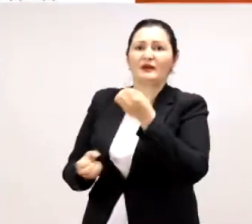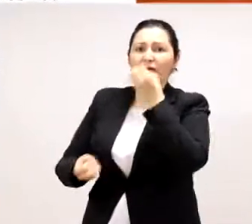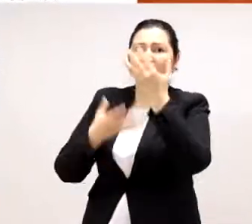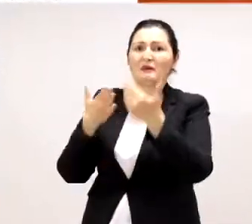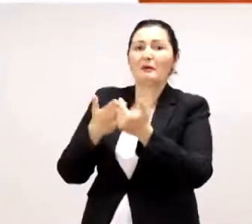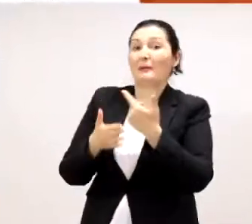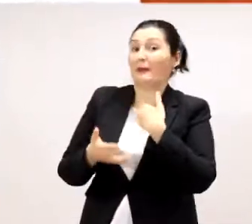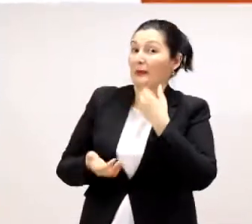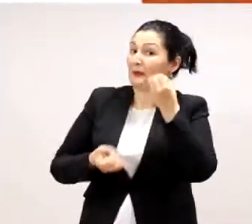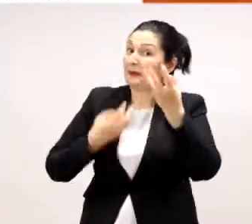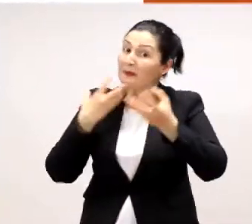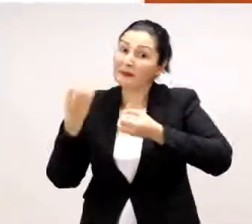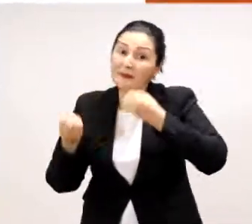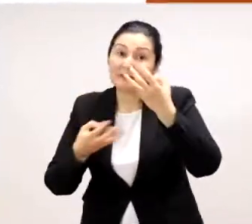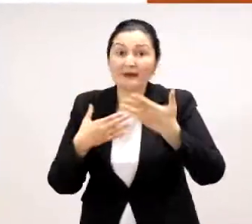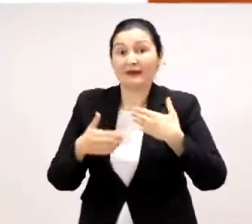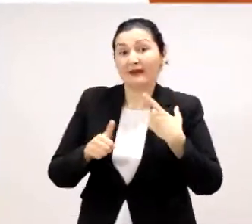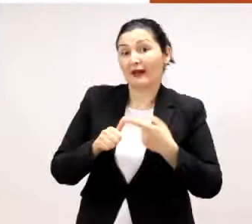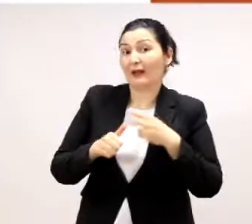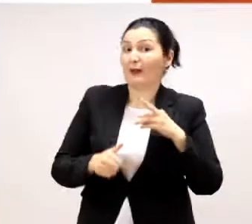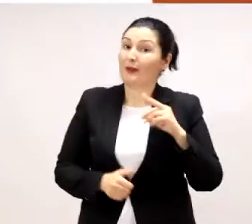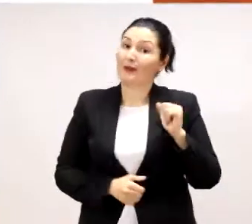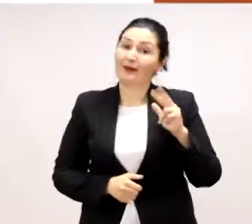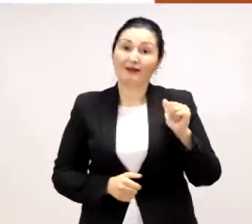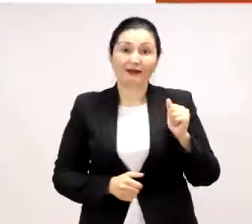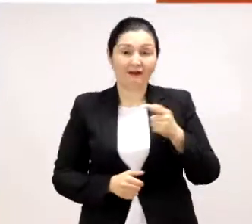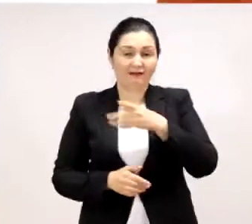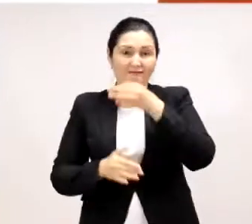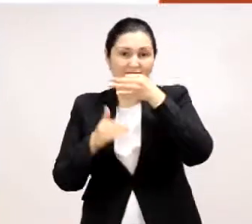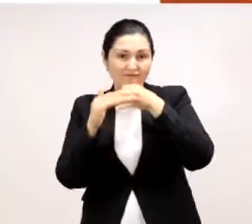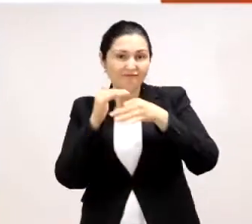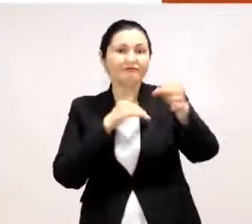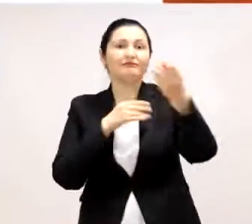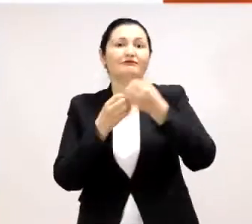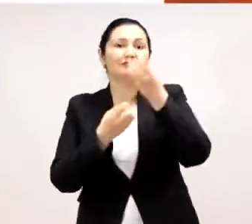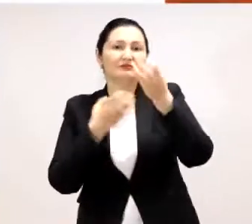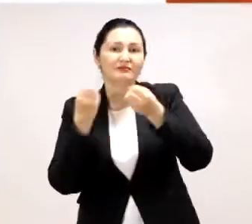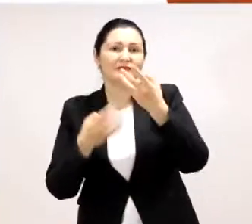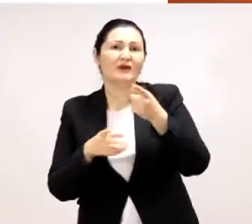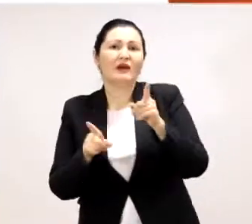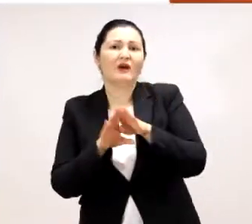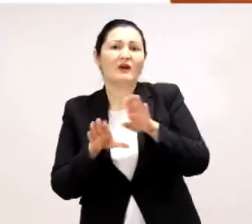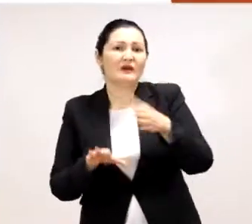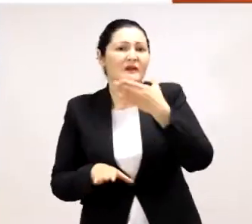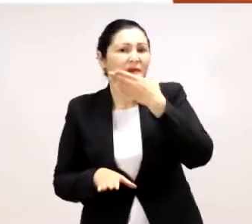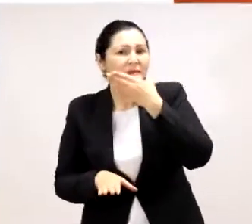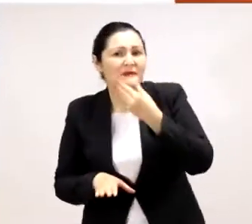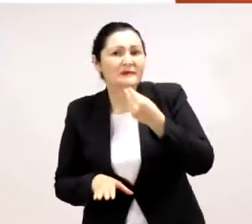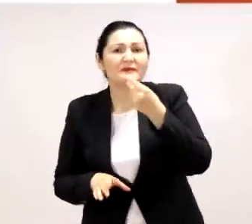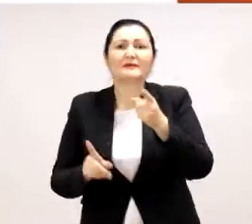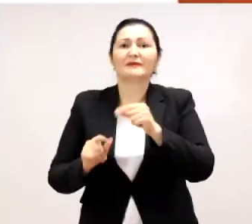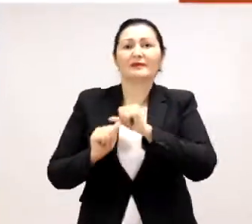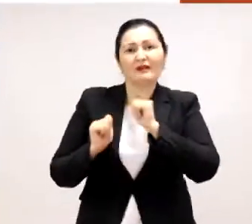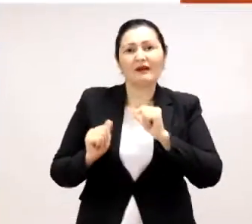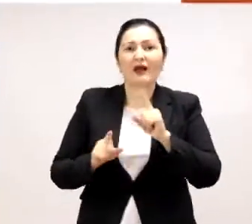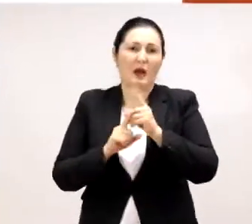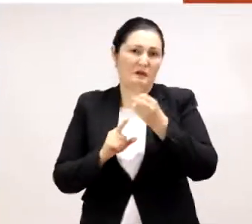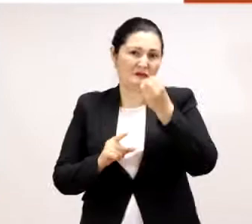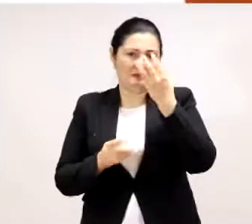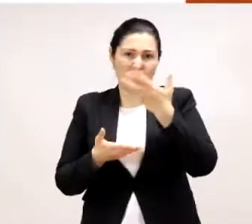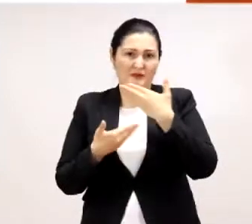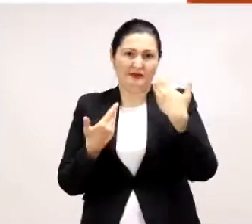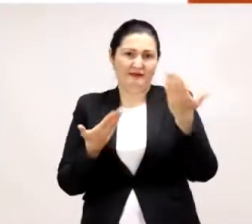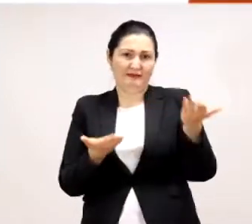ما گل هستیم، ناممان لالا، جواب دادن آنها. شاید زیبای دلارا باشید، اما گل